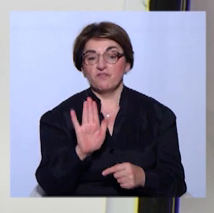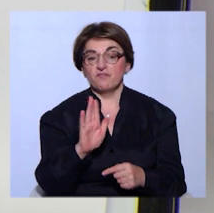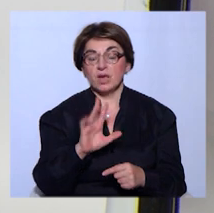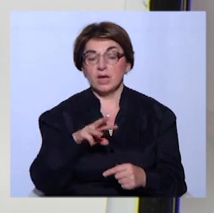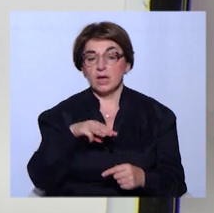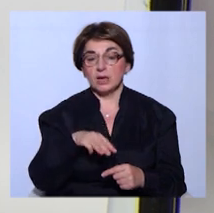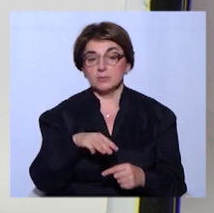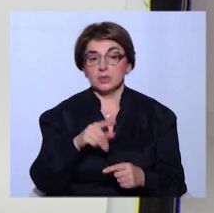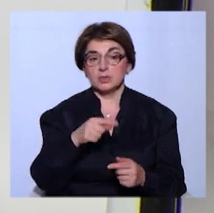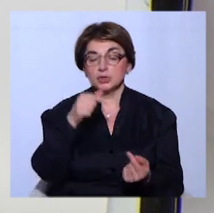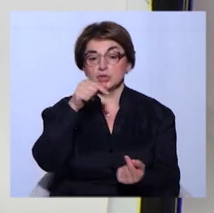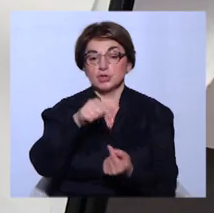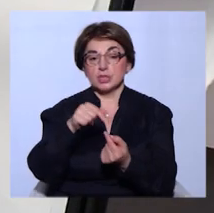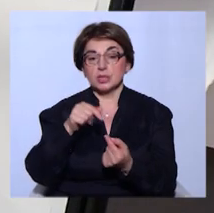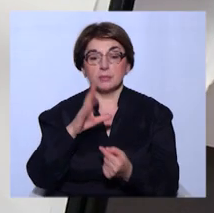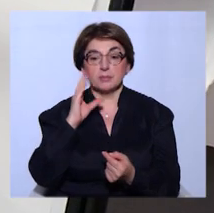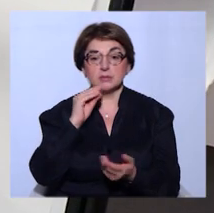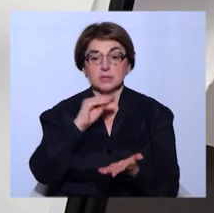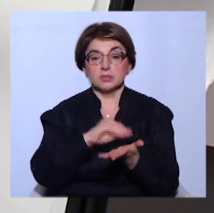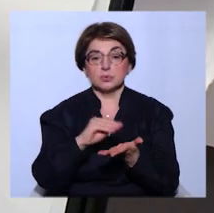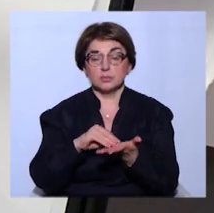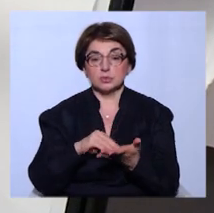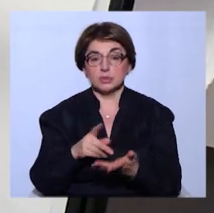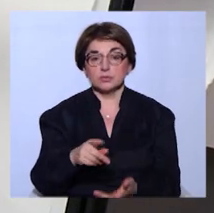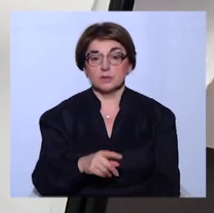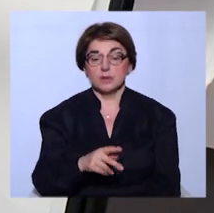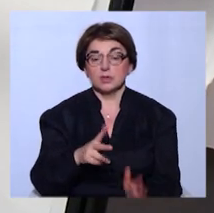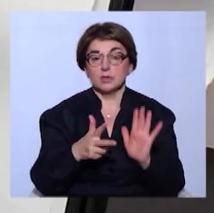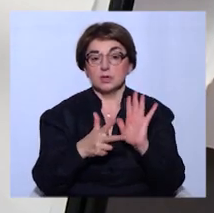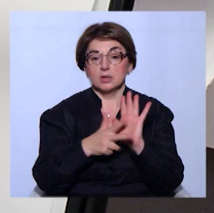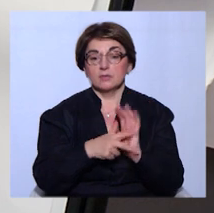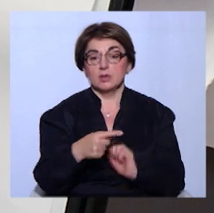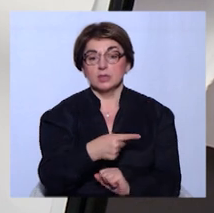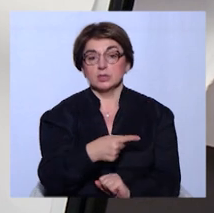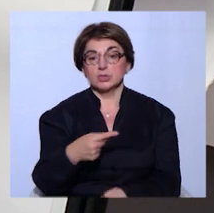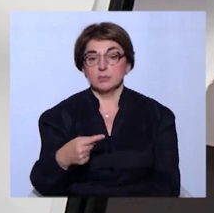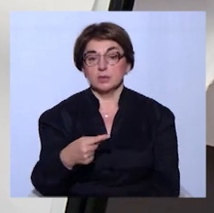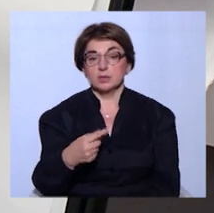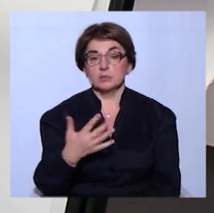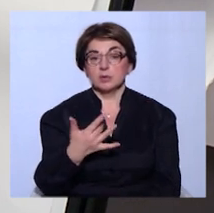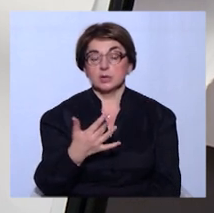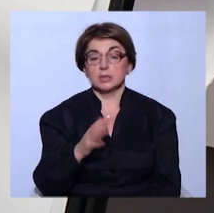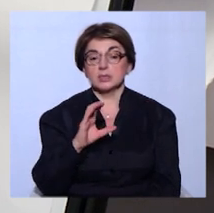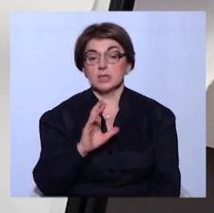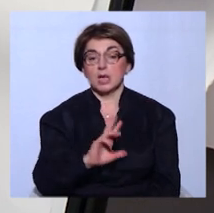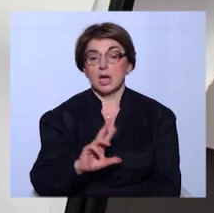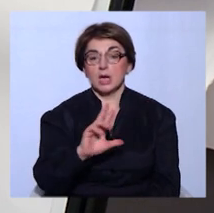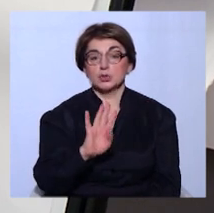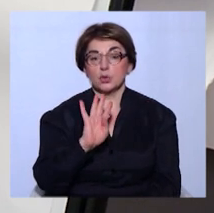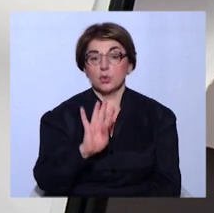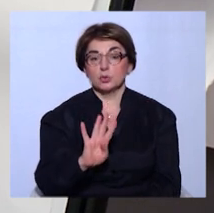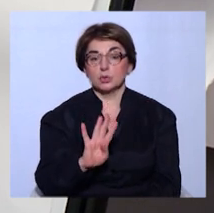ჩავსვათ შესაბამისი მონაცემები ამოცანიდან 8 შეფარდებული, რადგან CH4-ის, აი აქ მიგიწერთ,